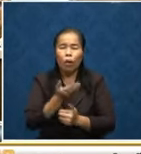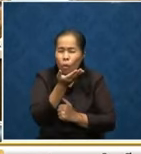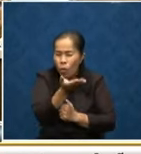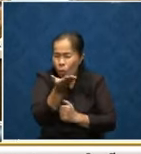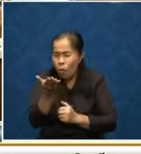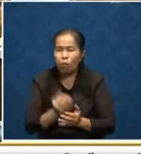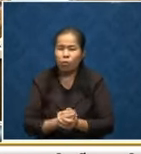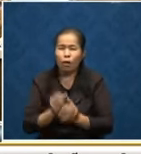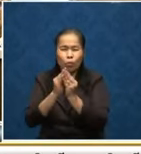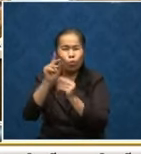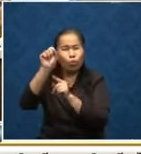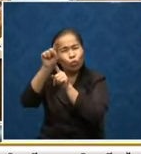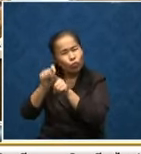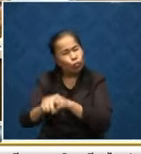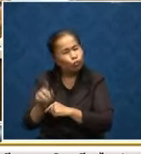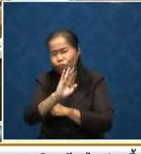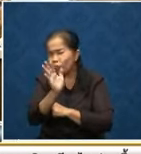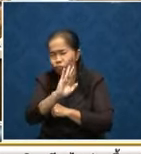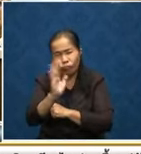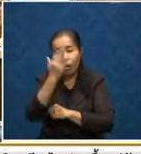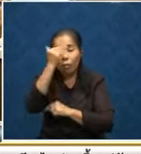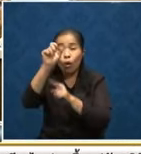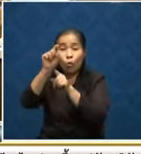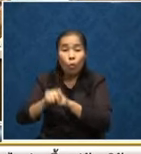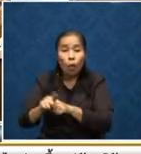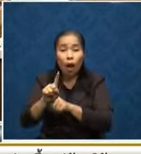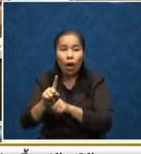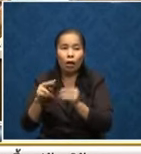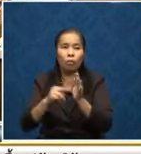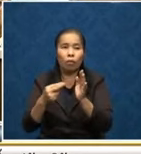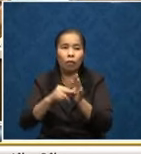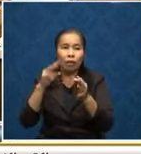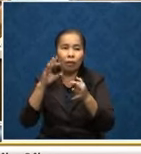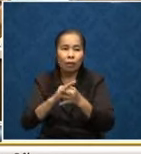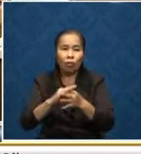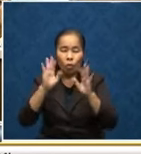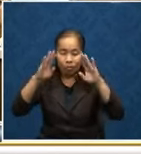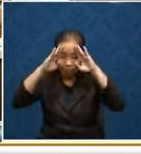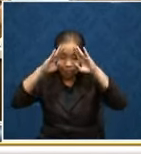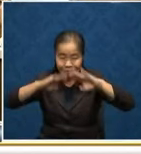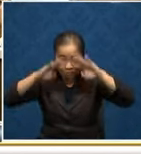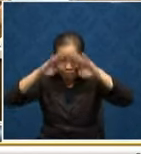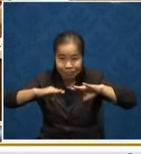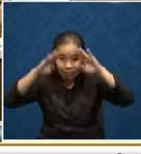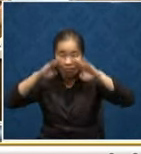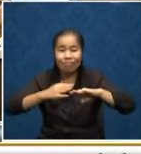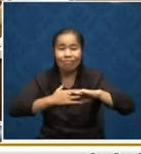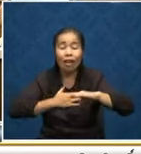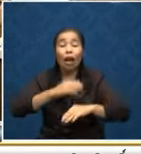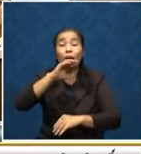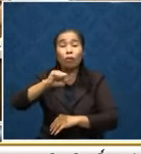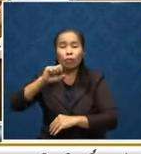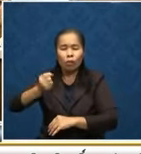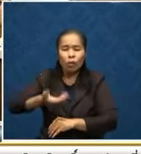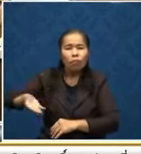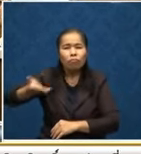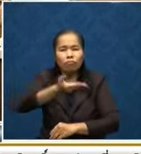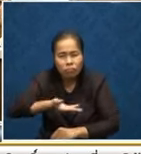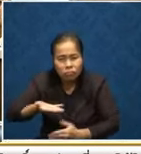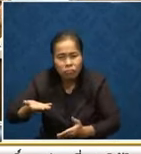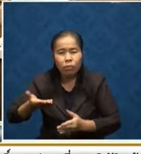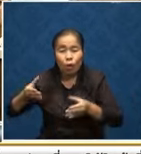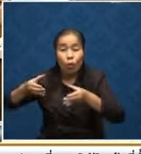ชุมวันศุกร์เพราะวันศุกร์นี้เป็นวันพิธีทำพิธีทางศาสนานะครับพวกส.ส.ของเราเองและการรว